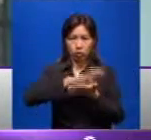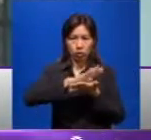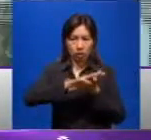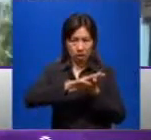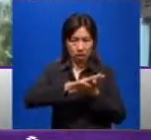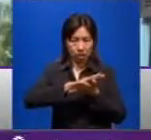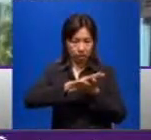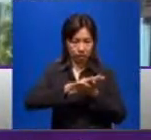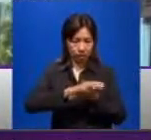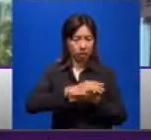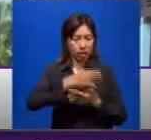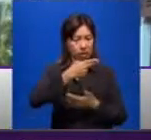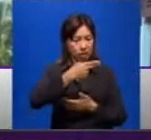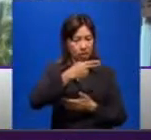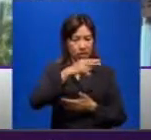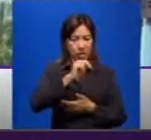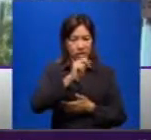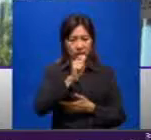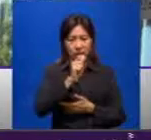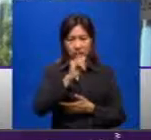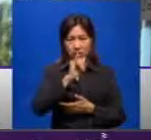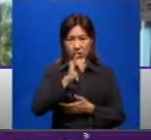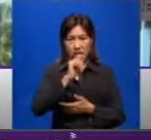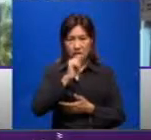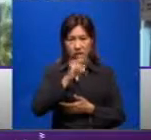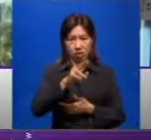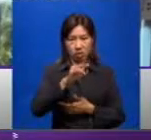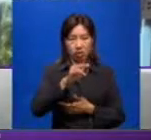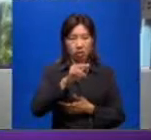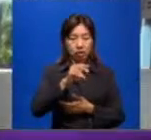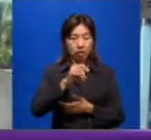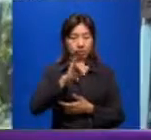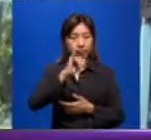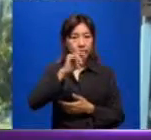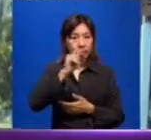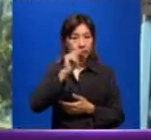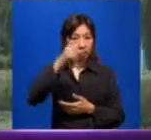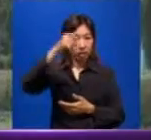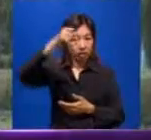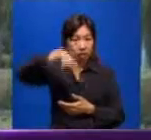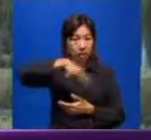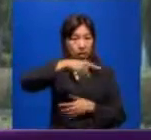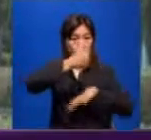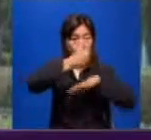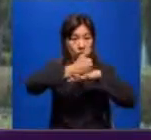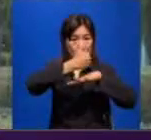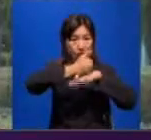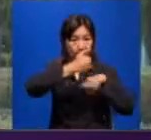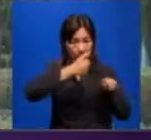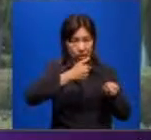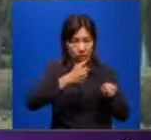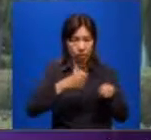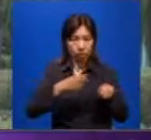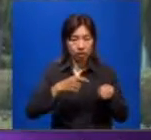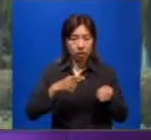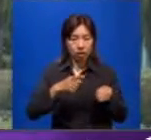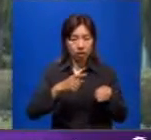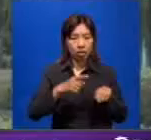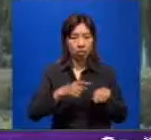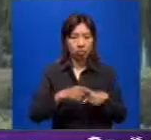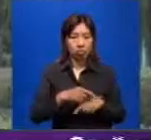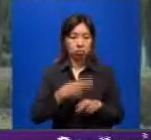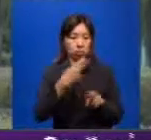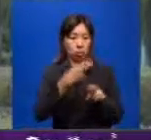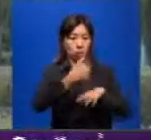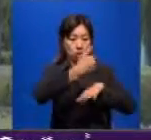อำนวยการโรงเรียนบ้านหนองทรายอำเภอเมืองจังหวัดบุรีรัมย์ซึ่งก็เป็นโรงเรียนที่อยู่ในความรับผิดชอบของสพปเขต 1มีชื่อ